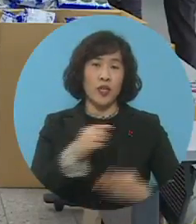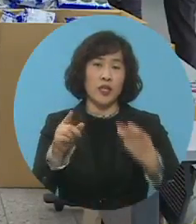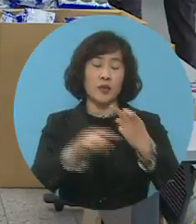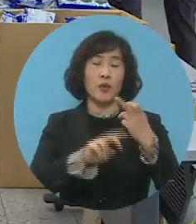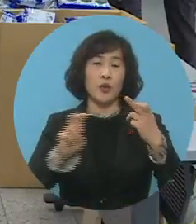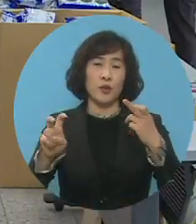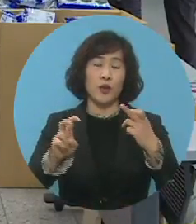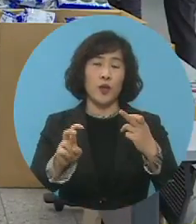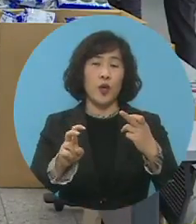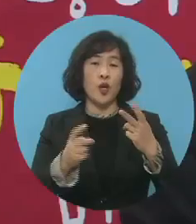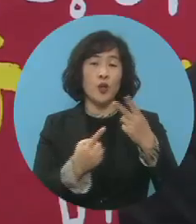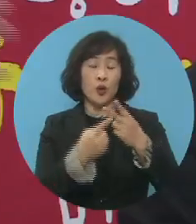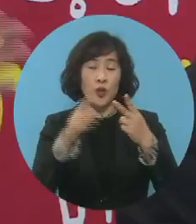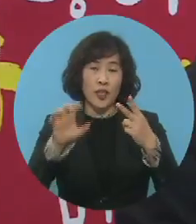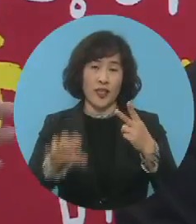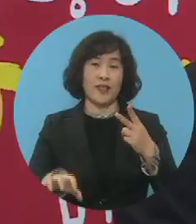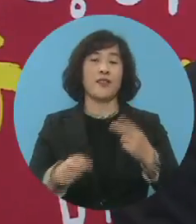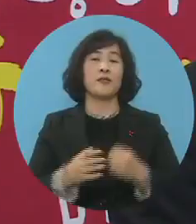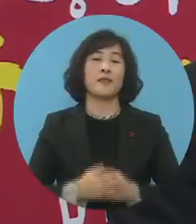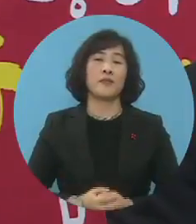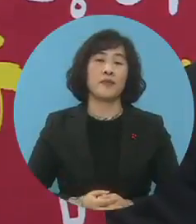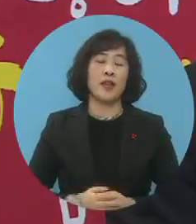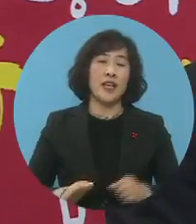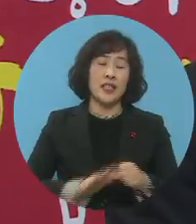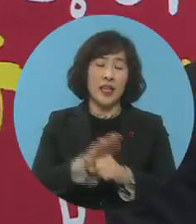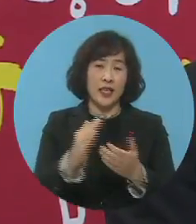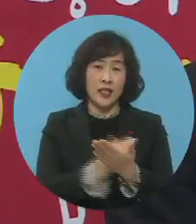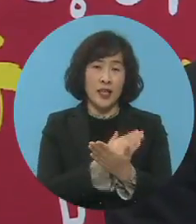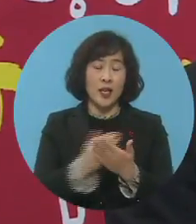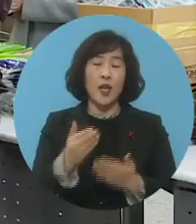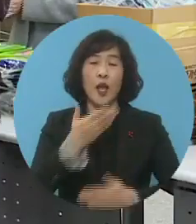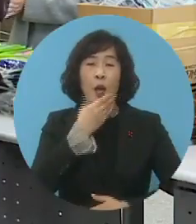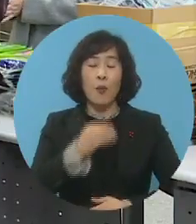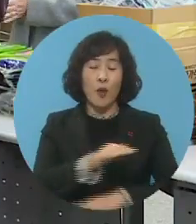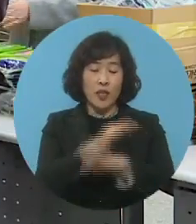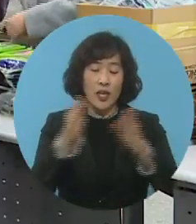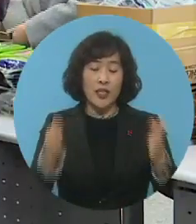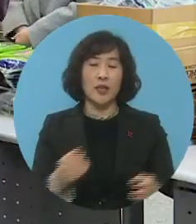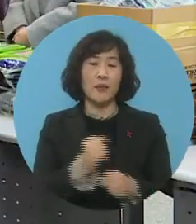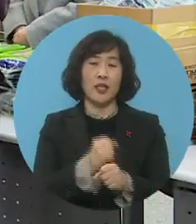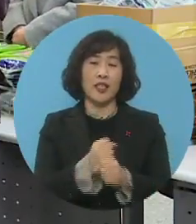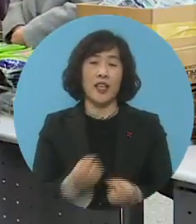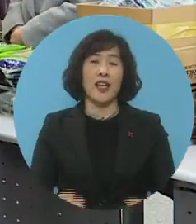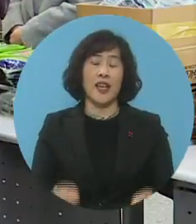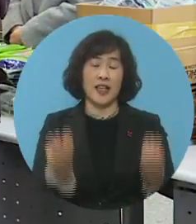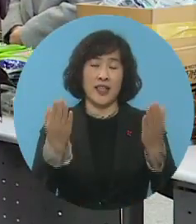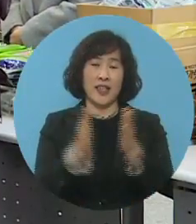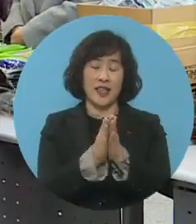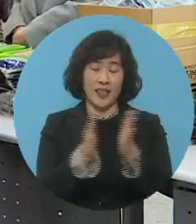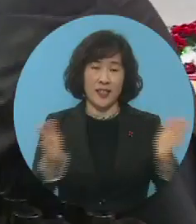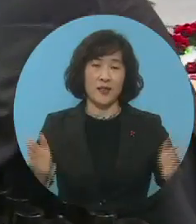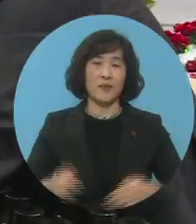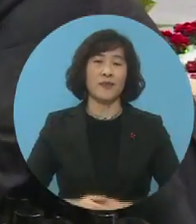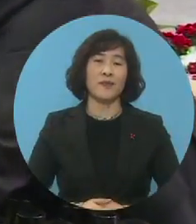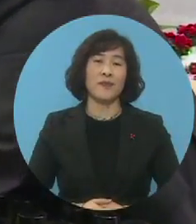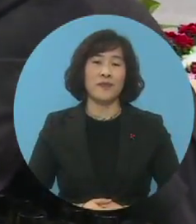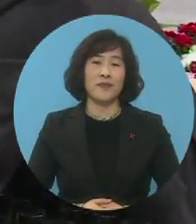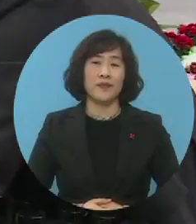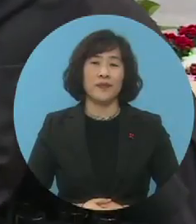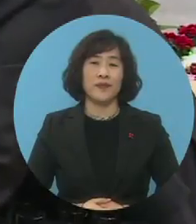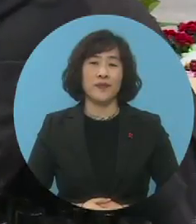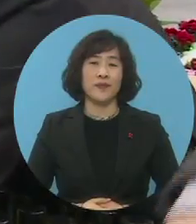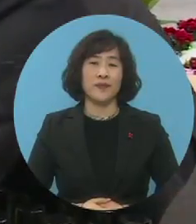이번 행사는 어려운 이웃과 함께하기 위해 마련된 것으로 네이, 치약 등 생활 필수품 10여 가지를 상자에